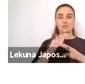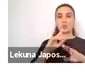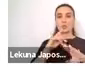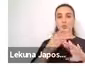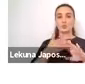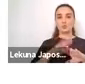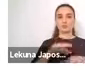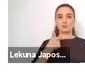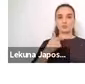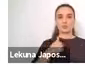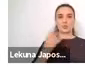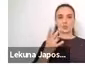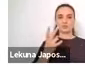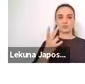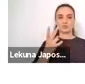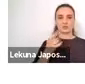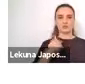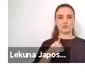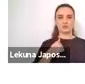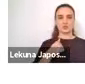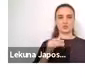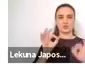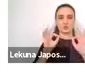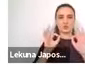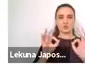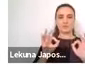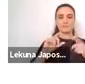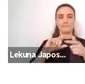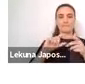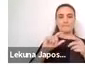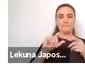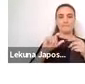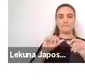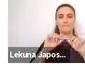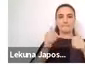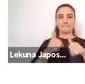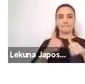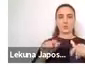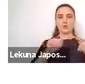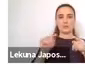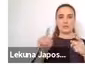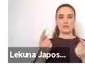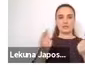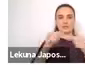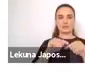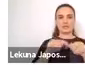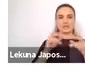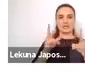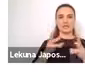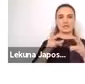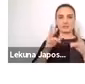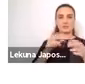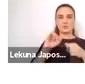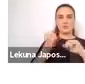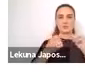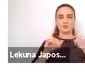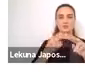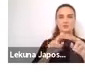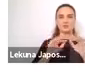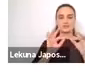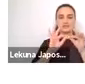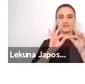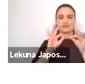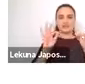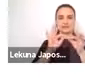უნდა ჩავრთო, აი სწორედ ამ ფიგურების ერთმანეთზე დაწყობით, ნატიფი მოტორიკაც, იმიტომ რომ წვრილი